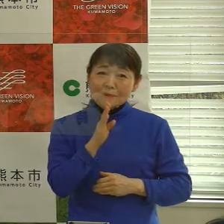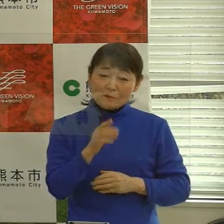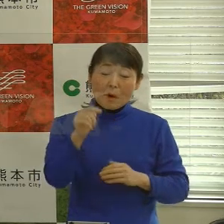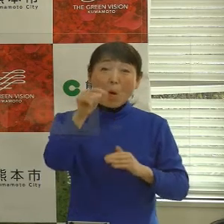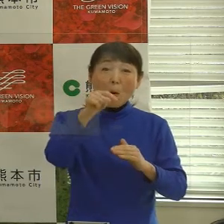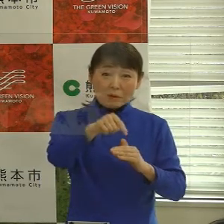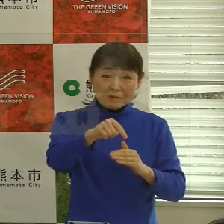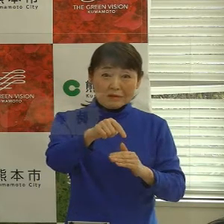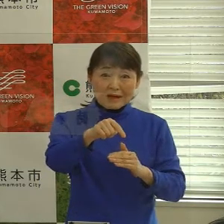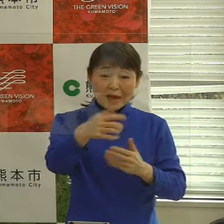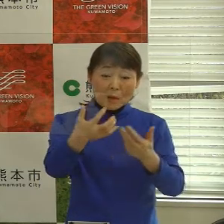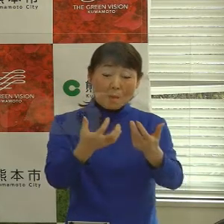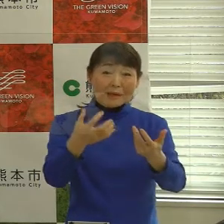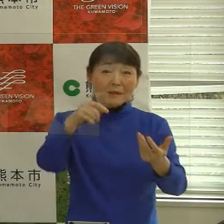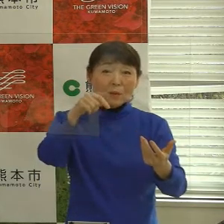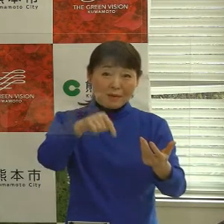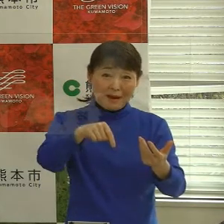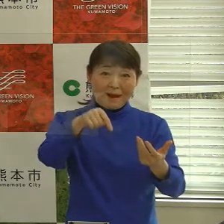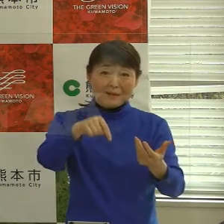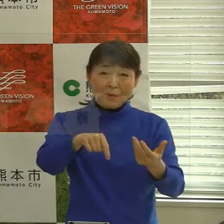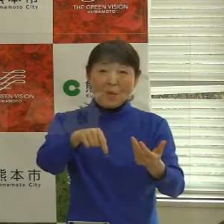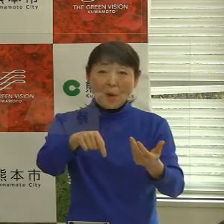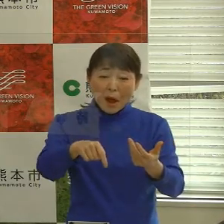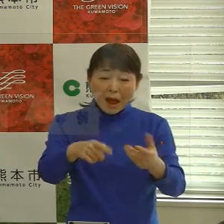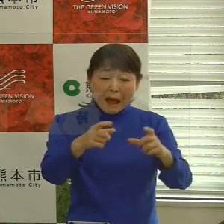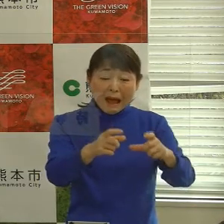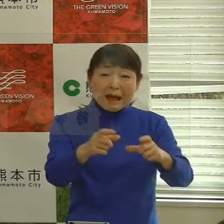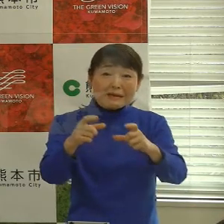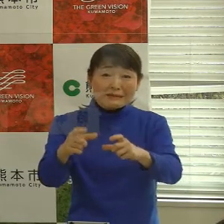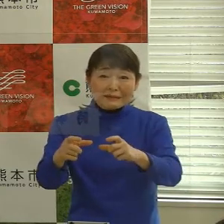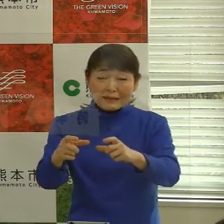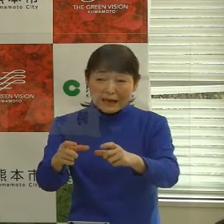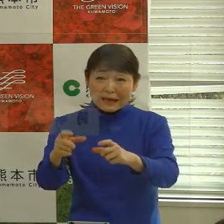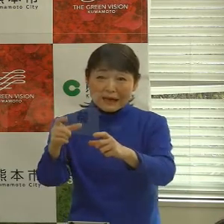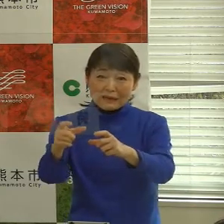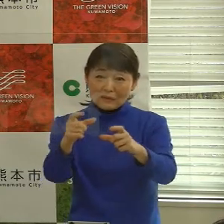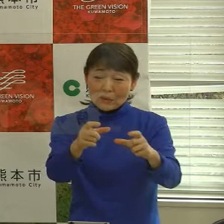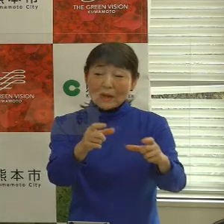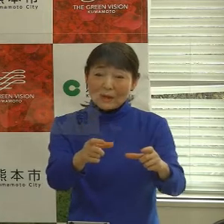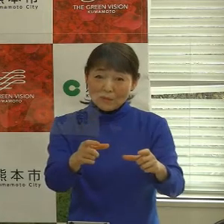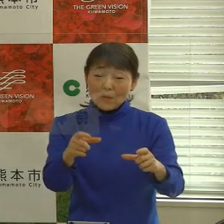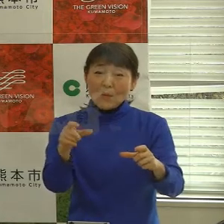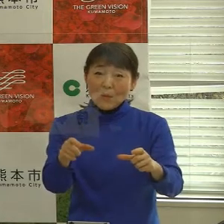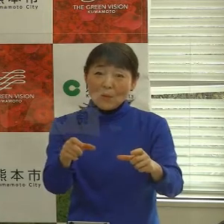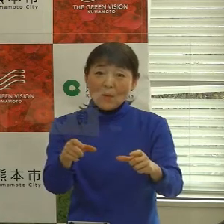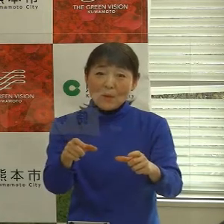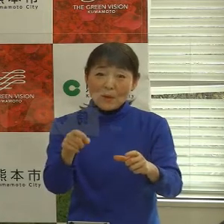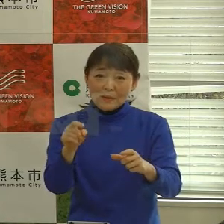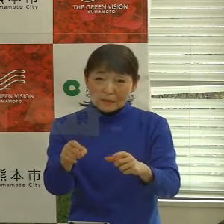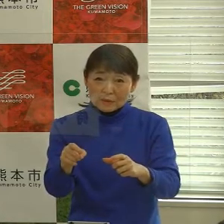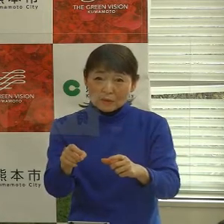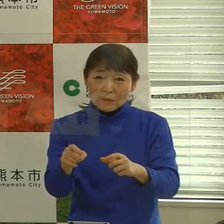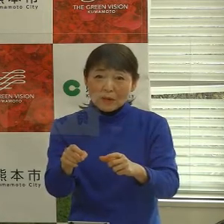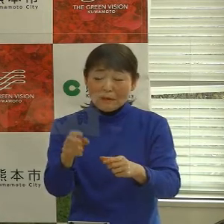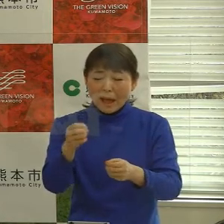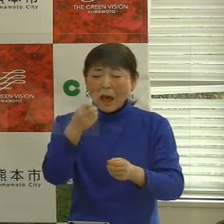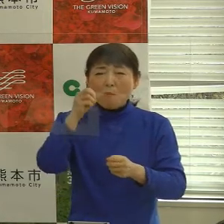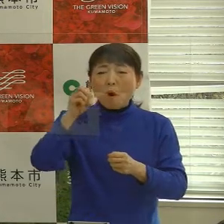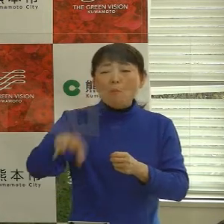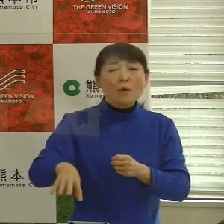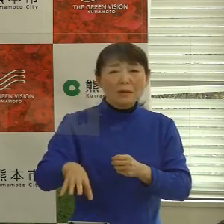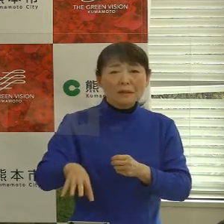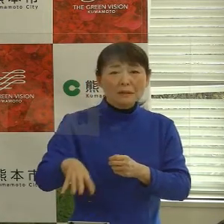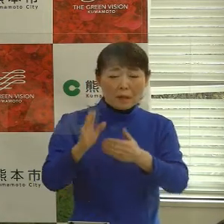の繁華街のですね、灰皿の設置というのはポイ捨ての防止ということの観点からもです